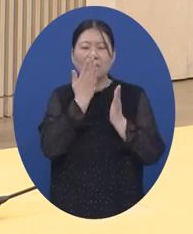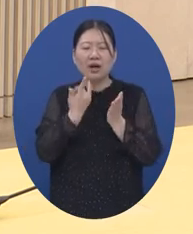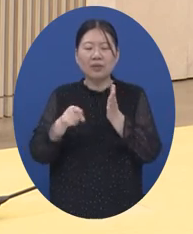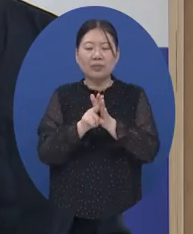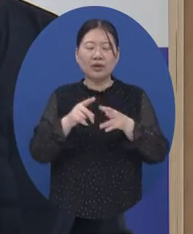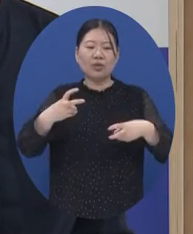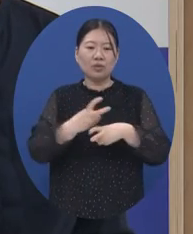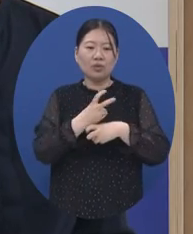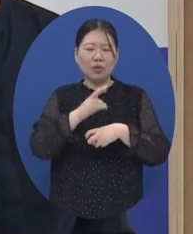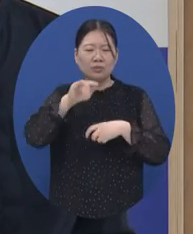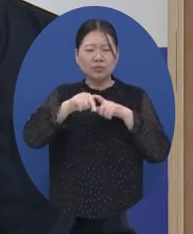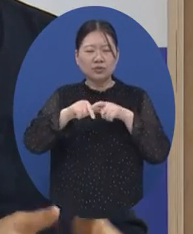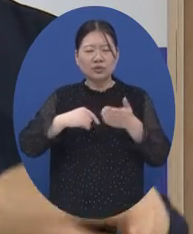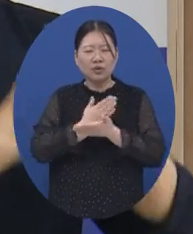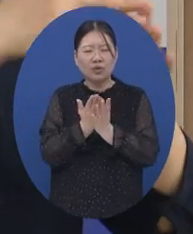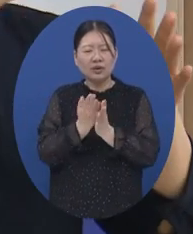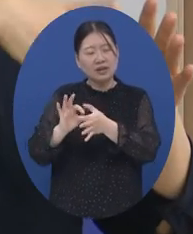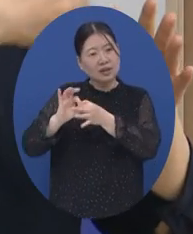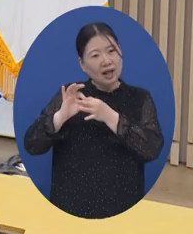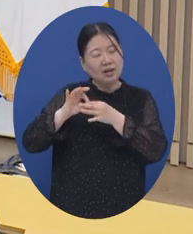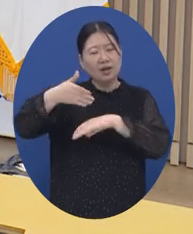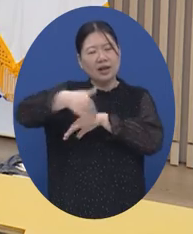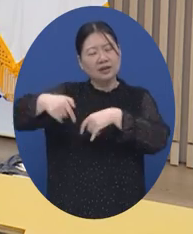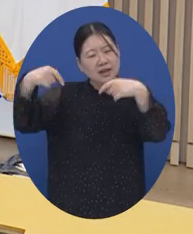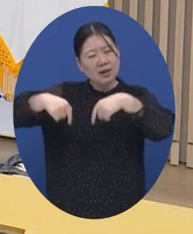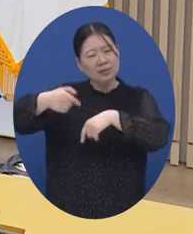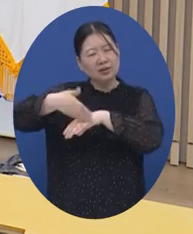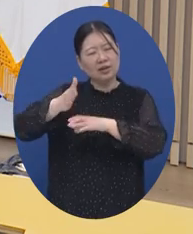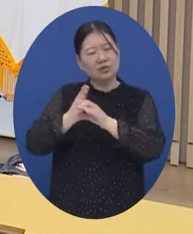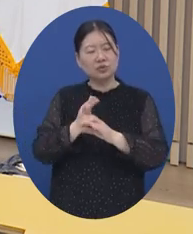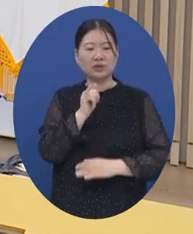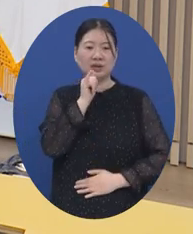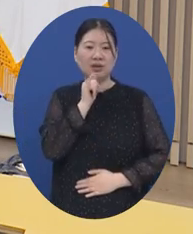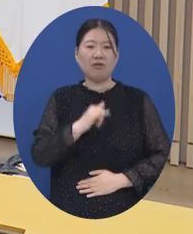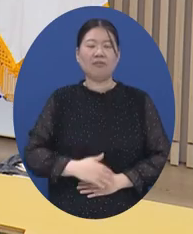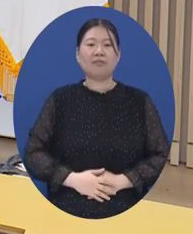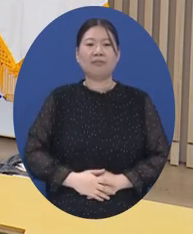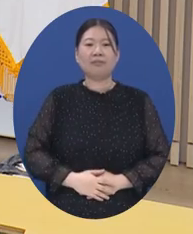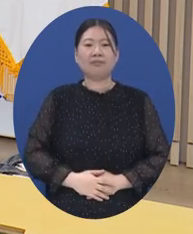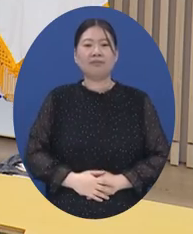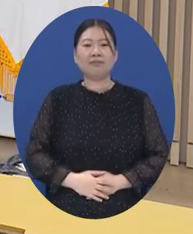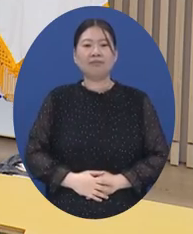관련 기관과 협의해 나갈 방침입니다. 경기줄TV 김태희입니다.